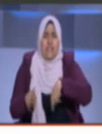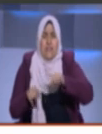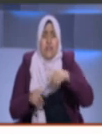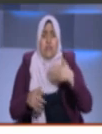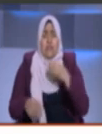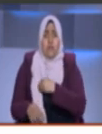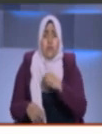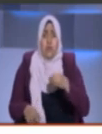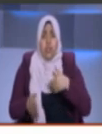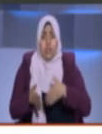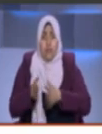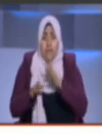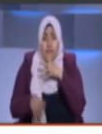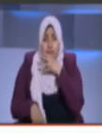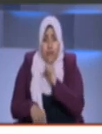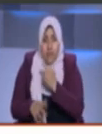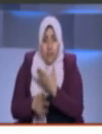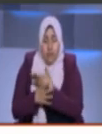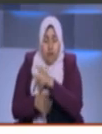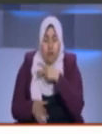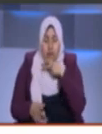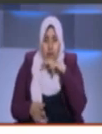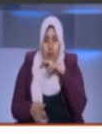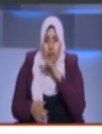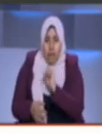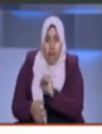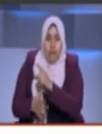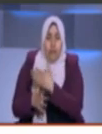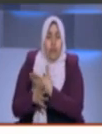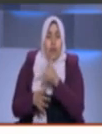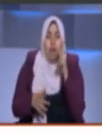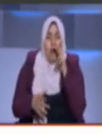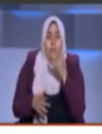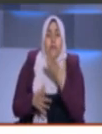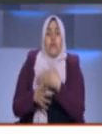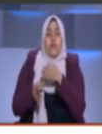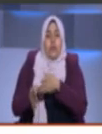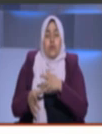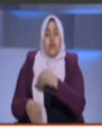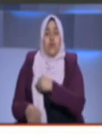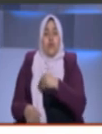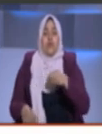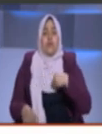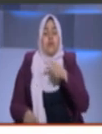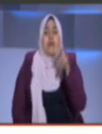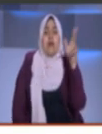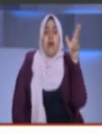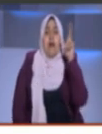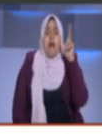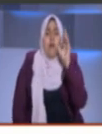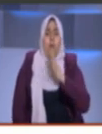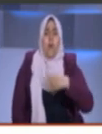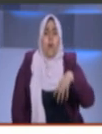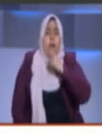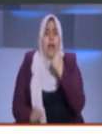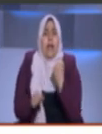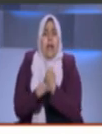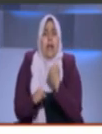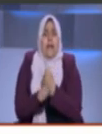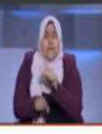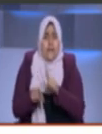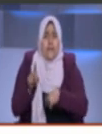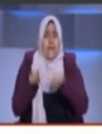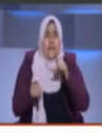بطرد العرب او الافارقه او المهاجرين من المستشفيات، وهذا الخبر عالي تماما من الصحه. كل العمليه كان هناك بعض من